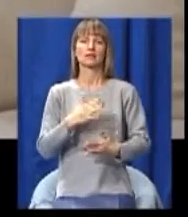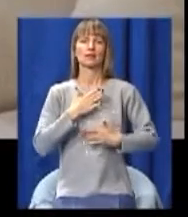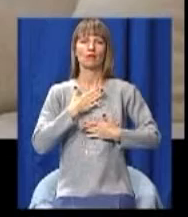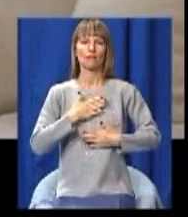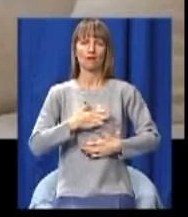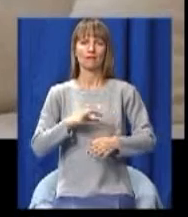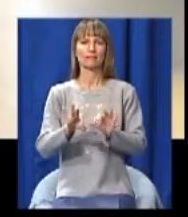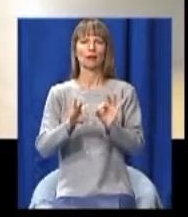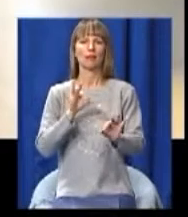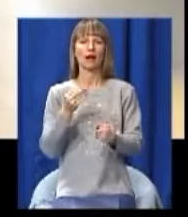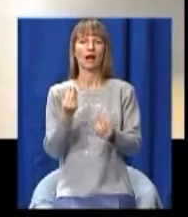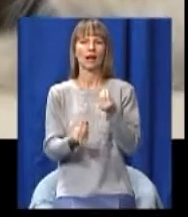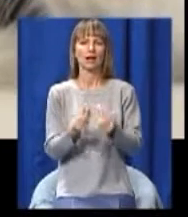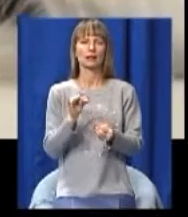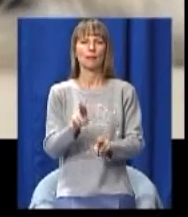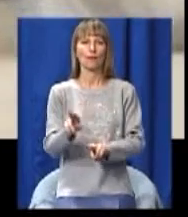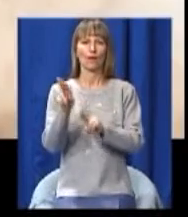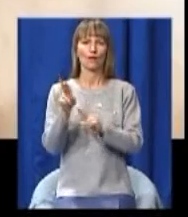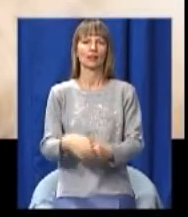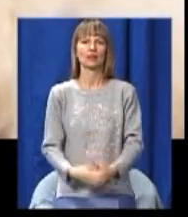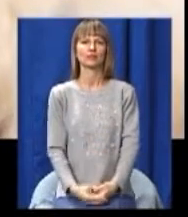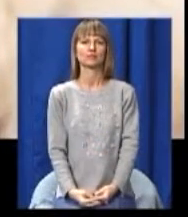задоволенням полюбляє гратися і полювати.